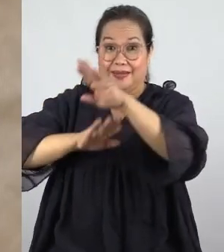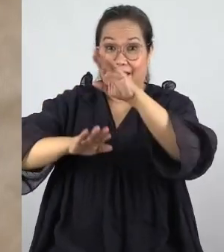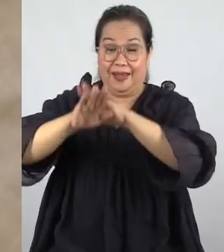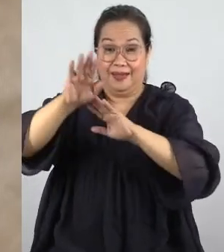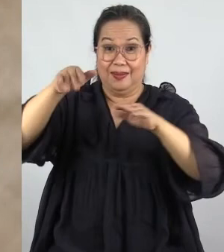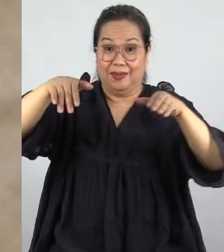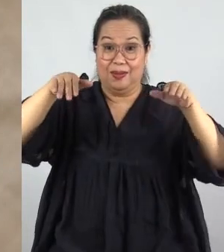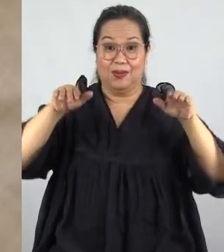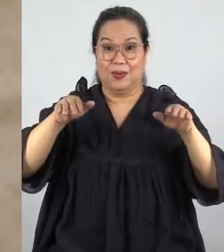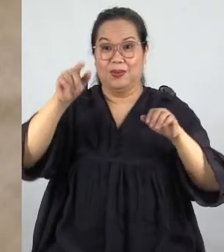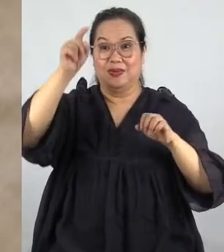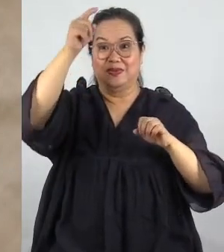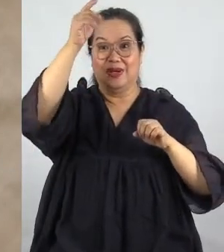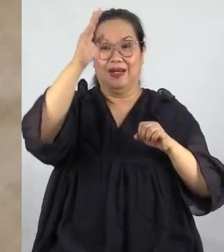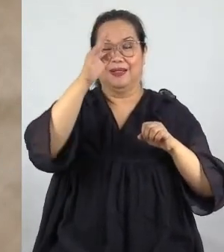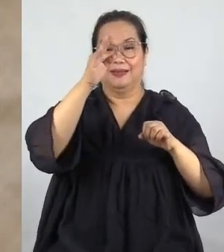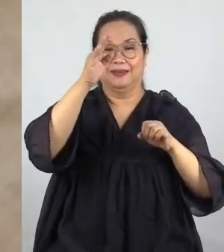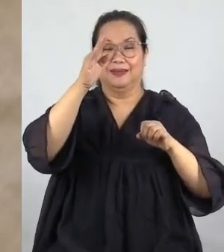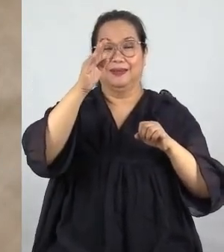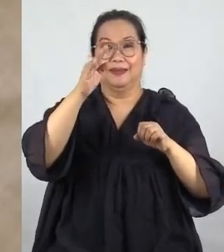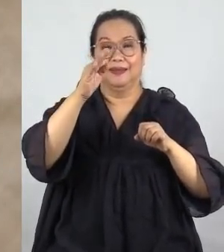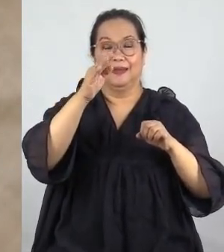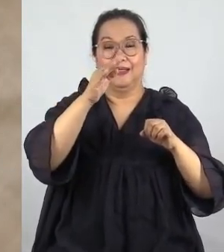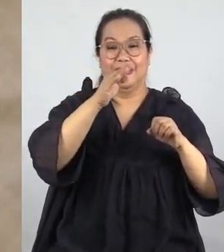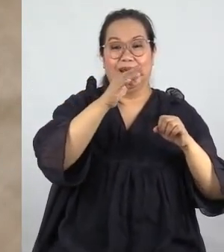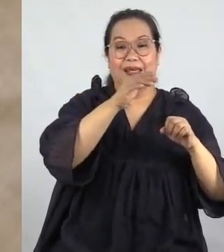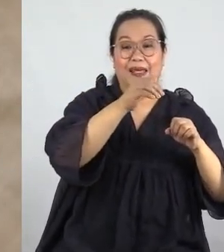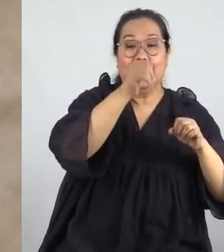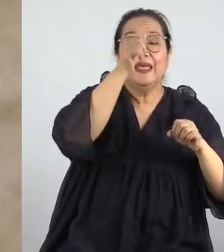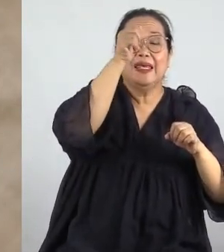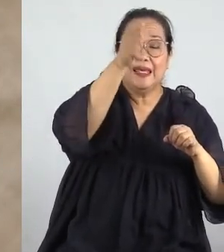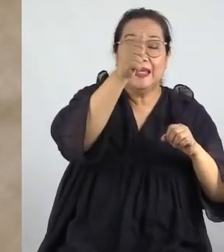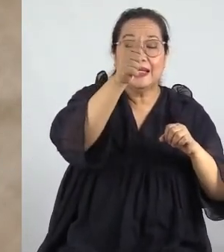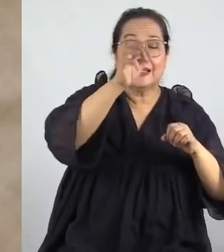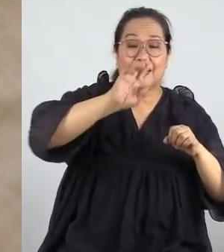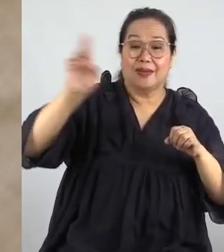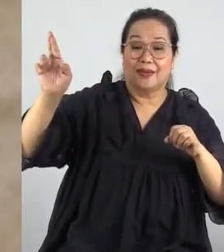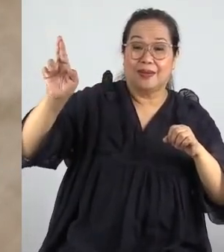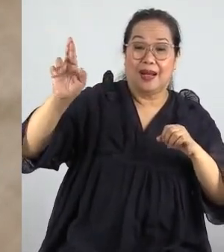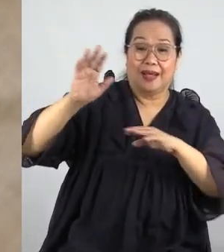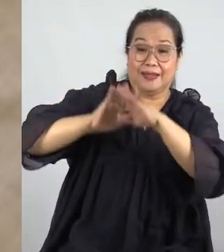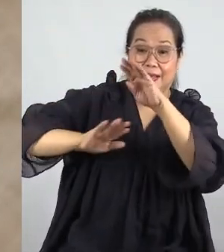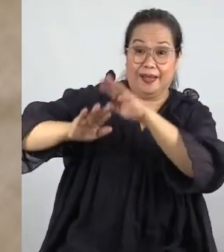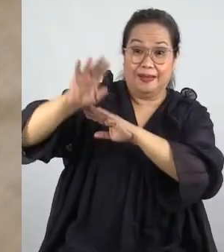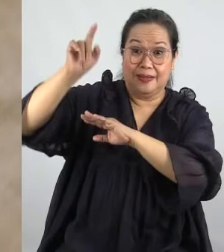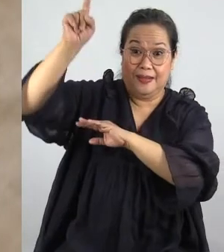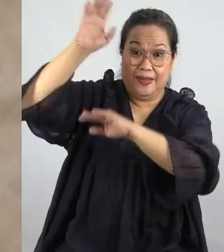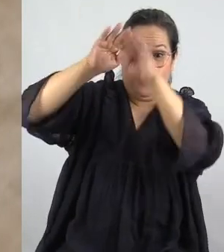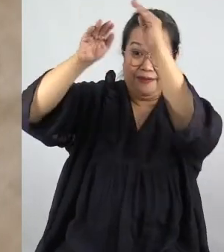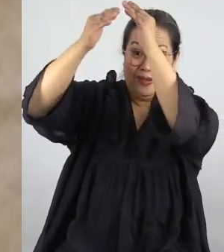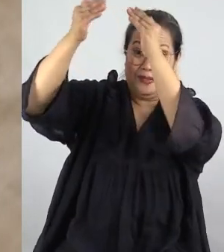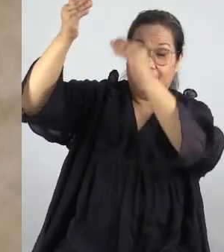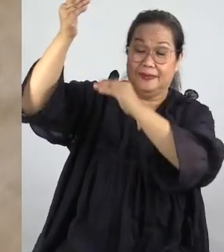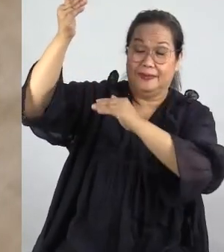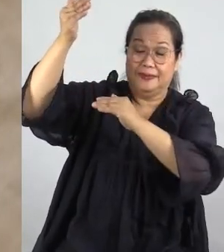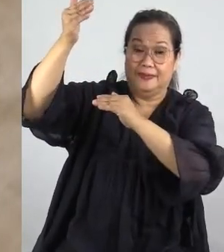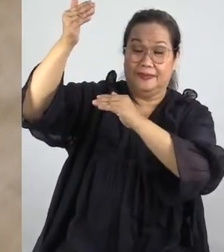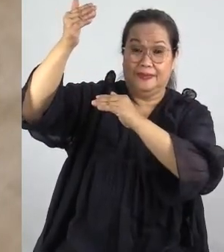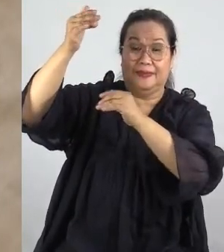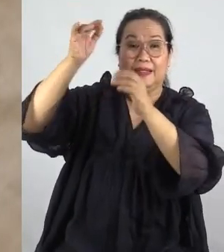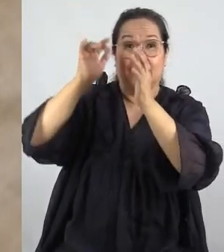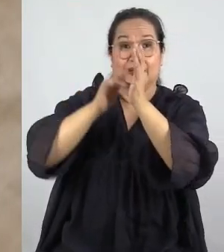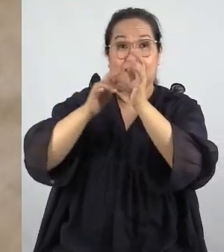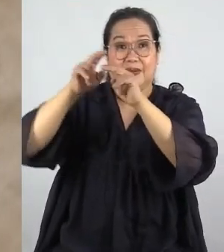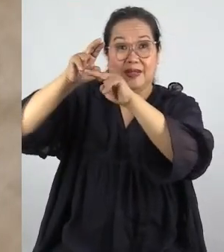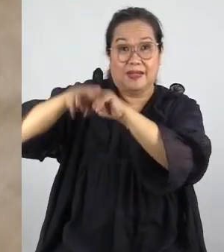God. Siya ay nasa kanang kamay na ng Diyos Ama sa kalangitan. Siya ay